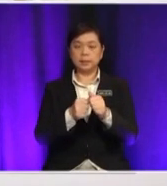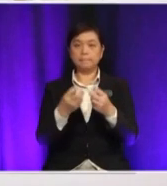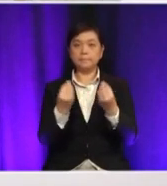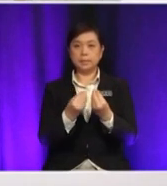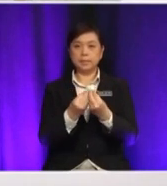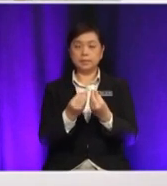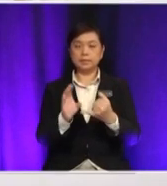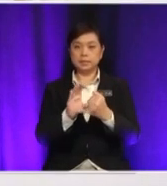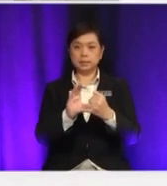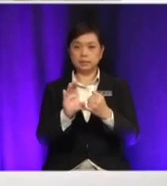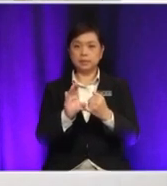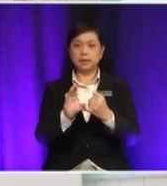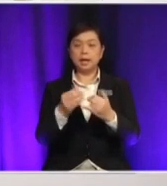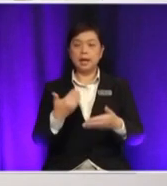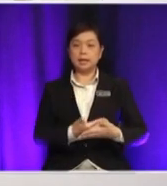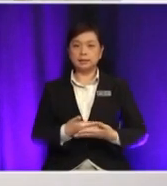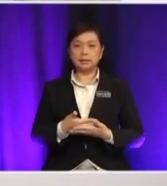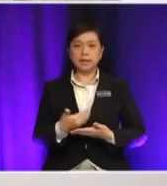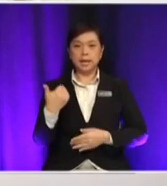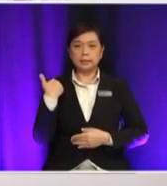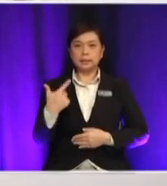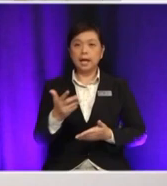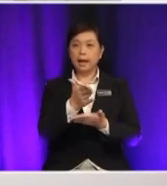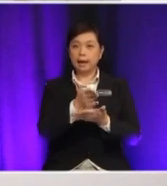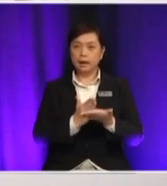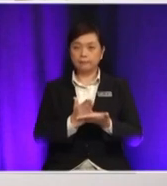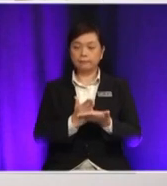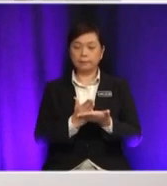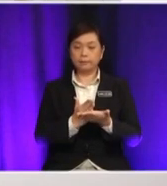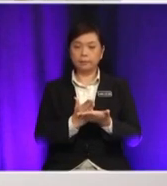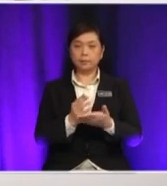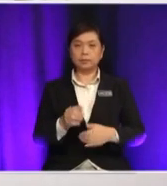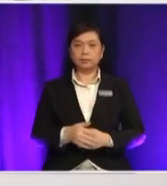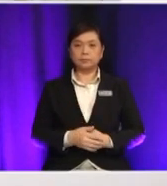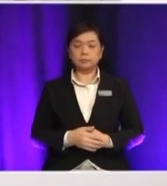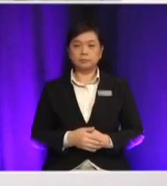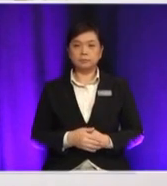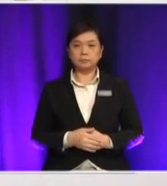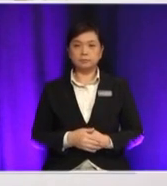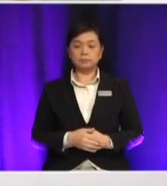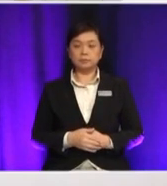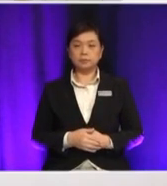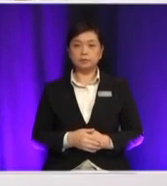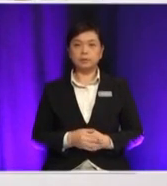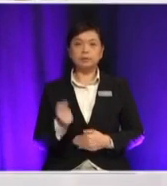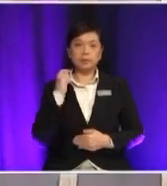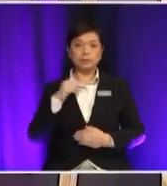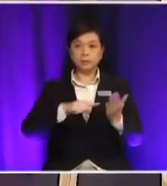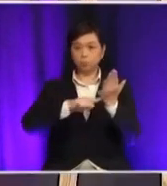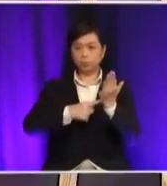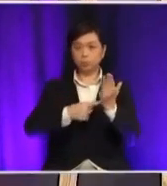bilangan induk bermaksud setiap sel anak adalah induk-induk tadi adalah dia adalah diploid betul